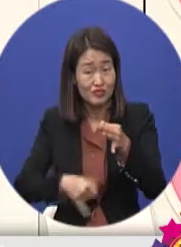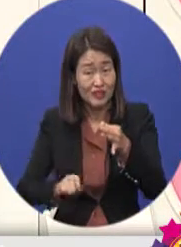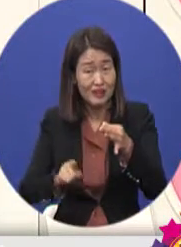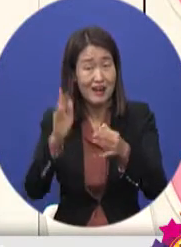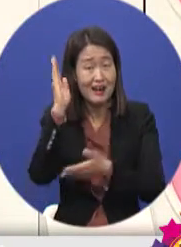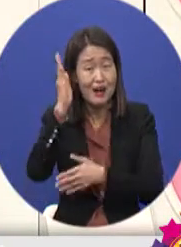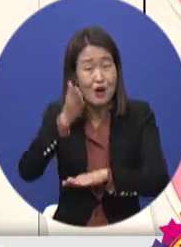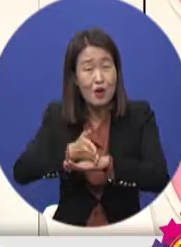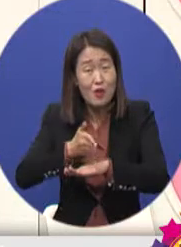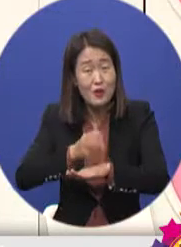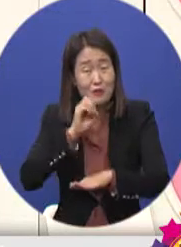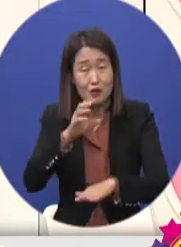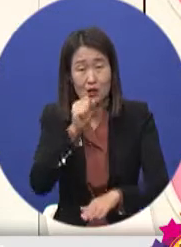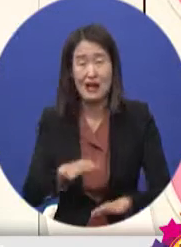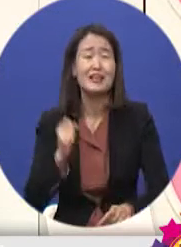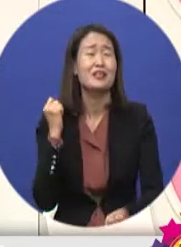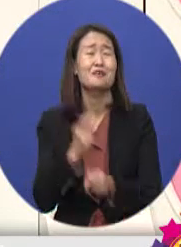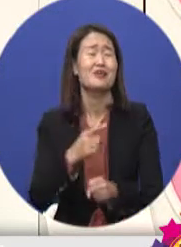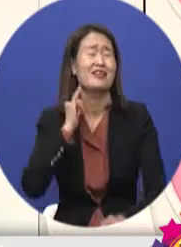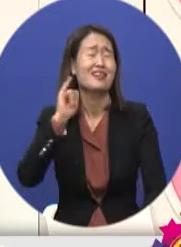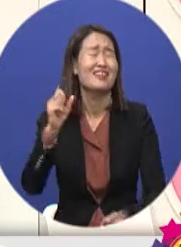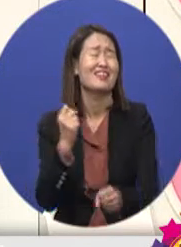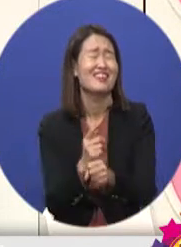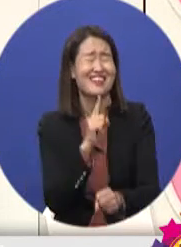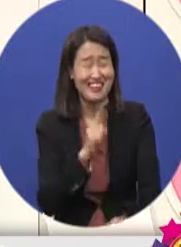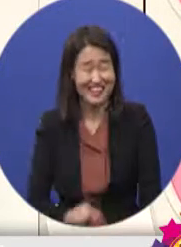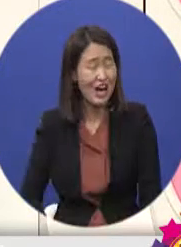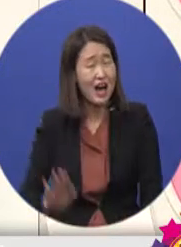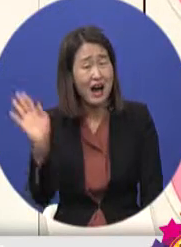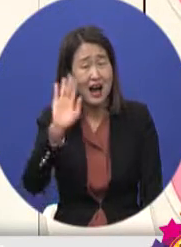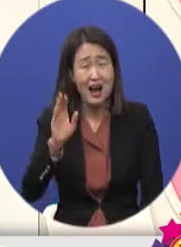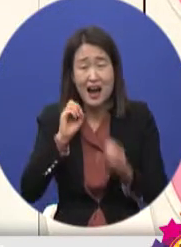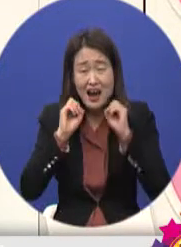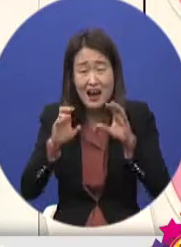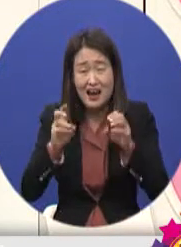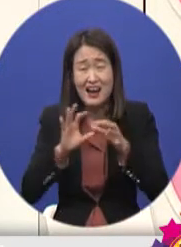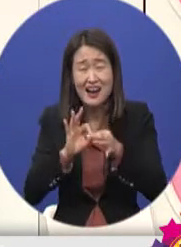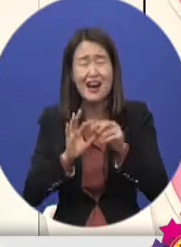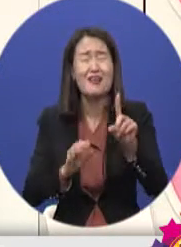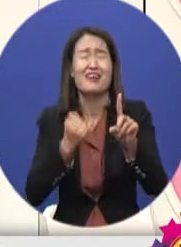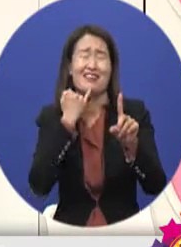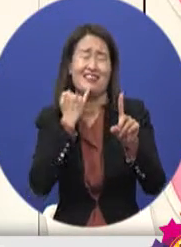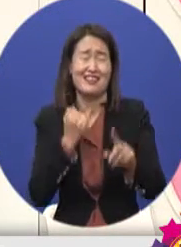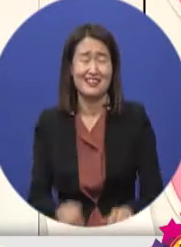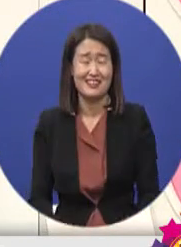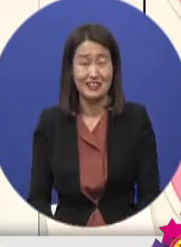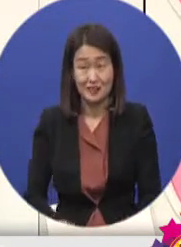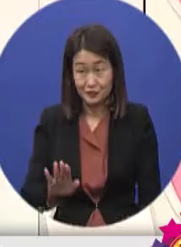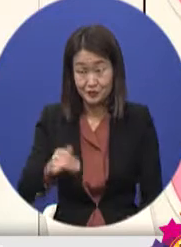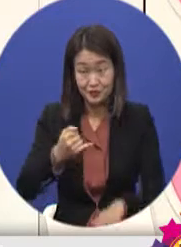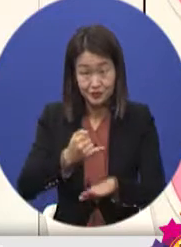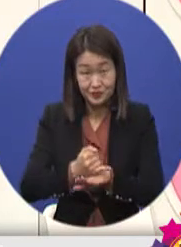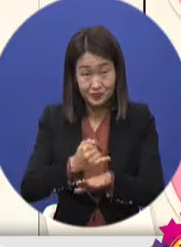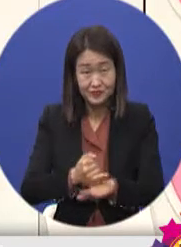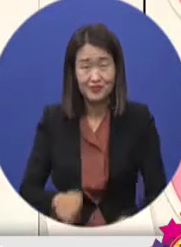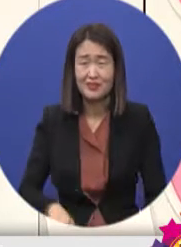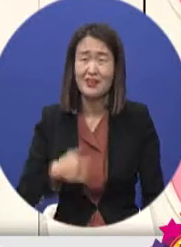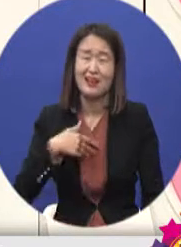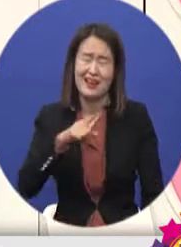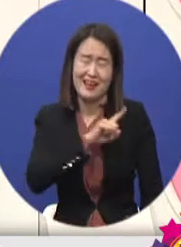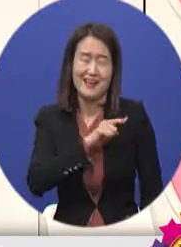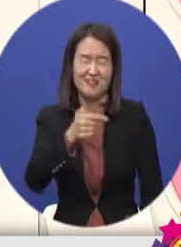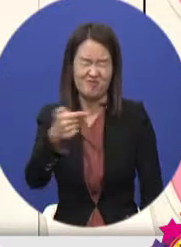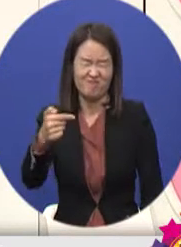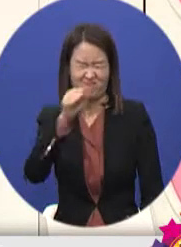노래 들어볼게요. 네, 했어요. 내가 전화로 아 그래도 왔다고. 방송으로 막내야 나는 막내가